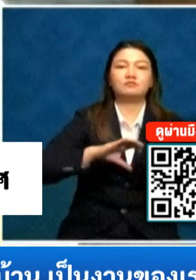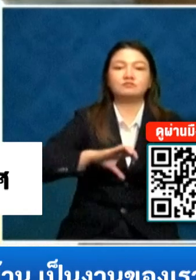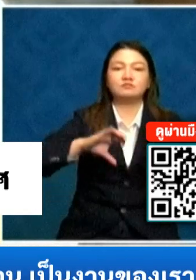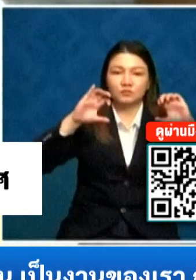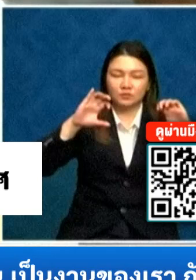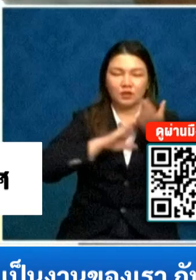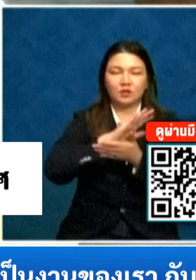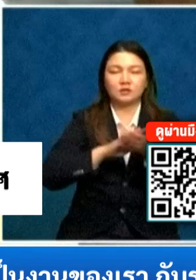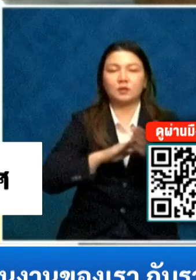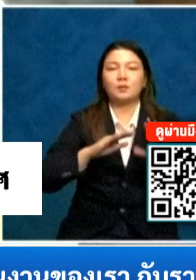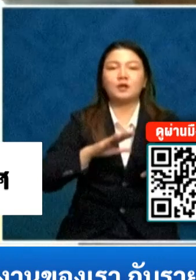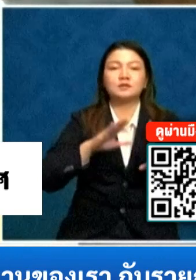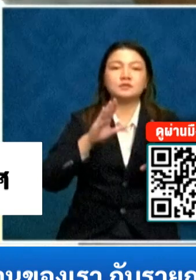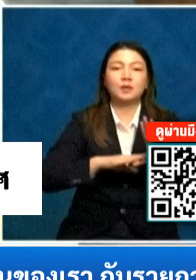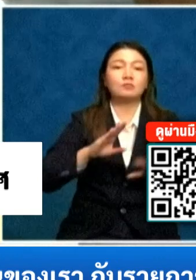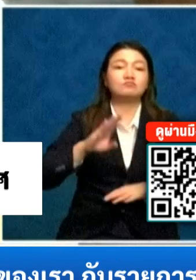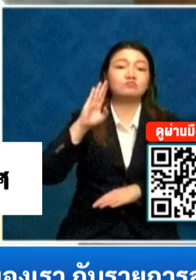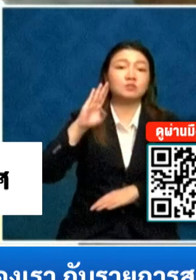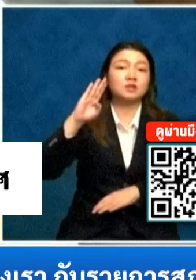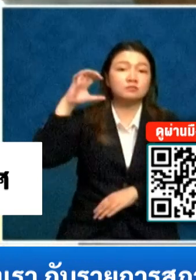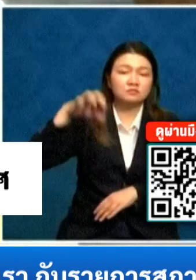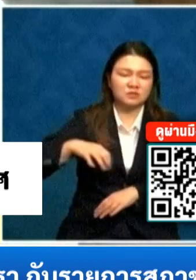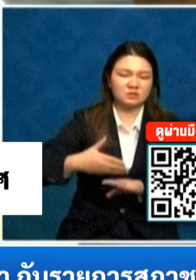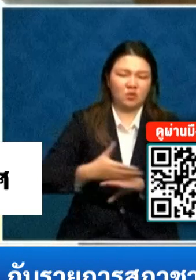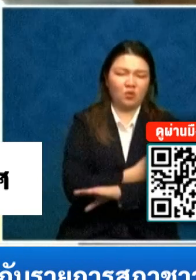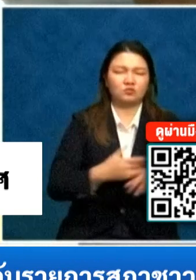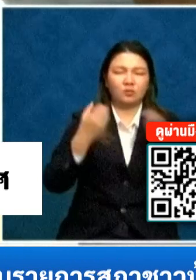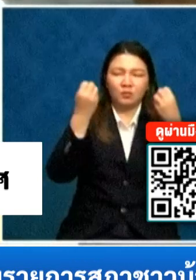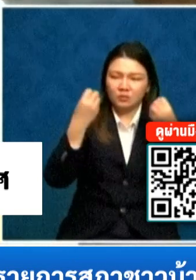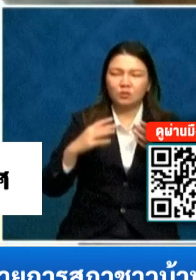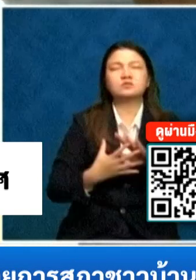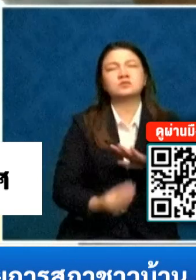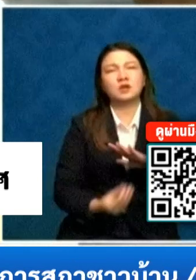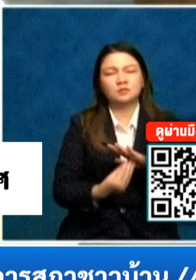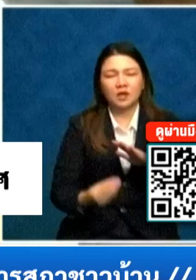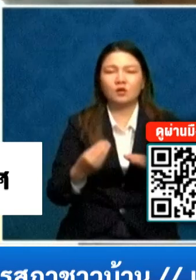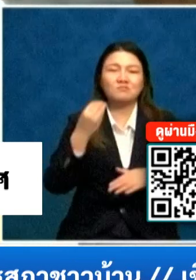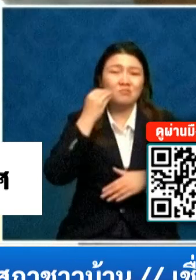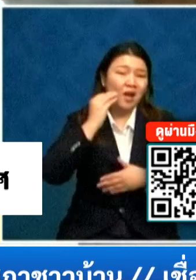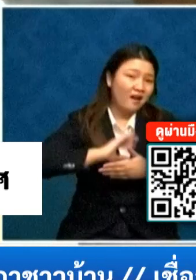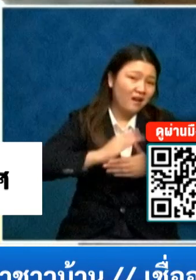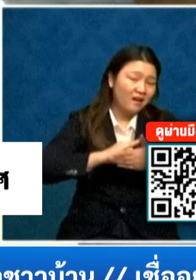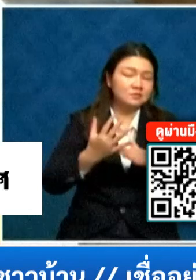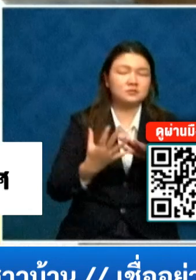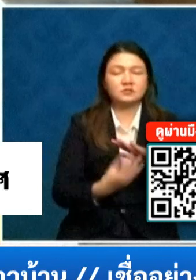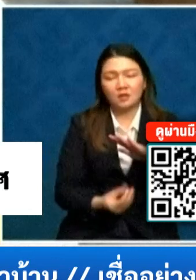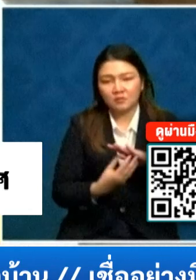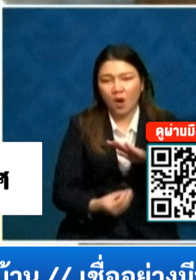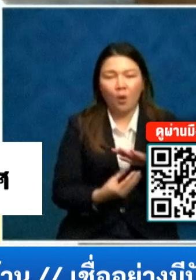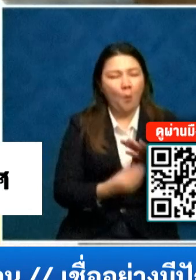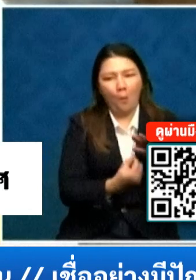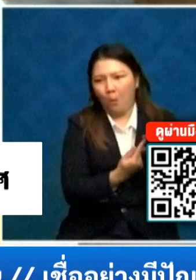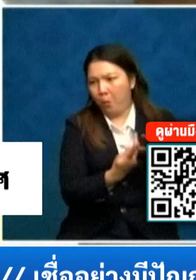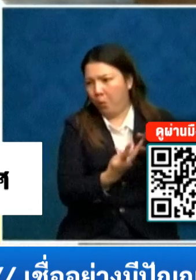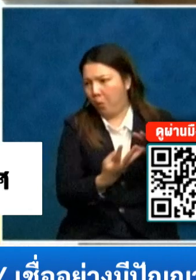รกิจการค้าแต่เดิมต้องถ่ายเอกสารไปเยอะแยะเลยนะครับไม่ว่าจะเป็นบัตรประชาชนทะเบียนบ้านนะครับแล้วก็อะไรต่างๆมากม